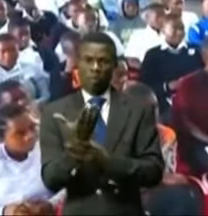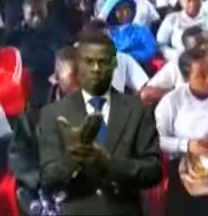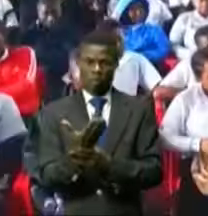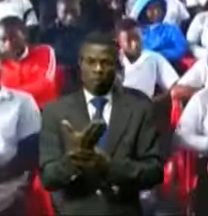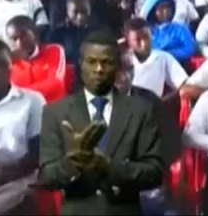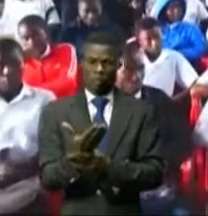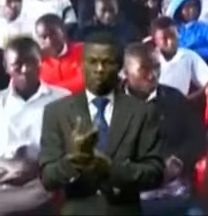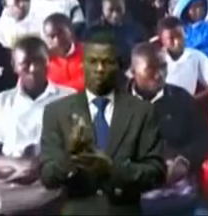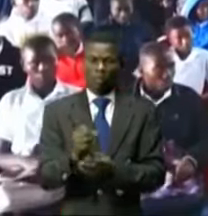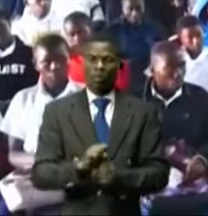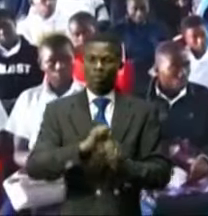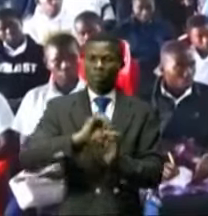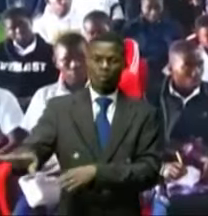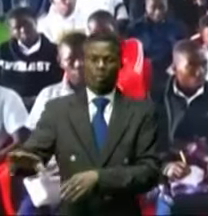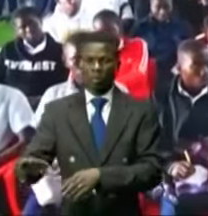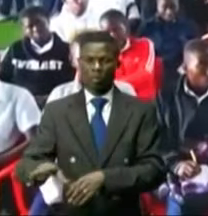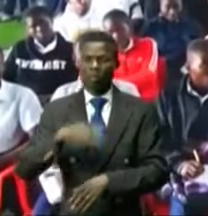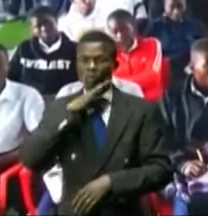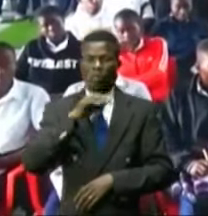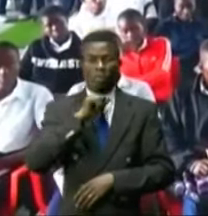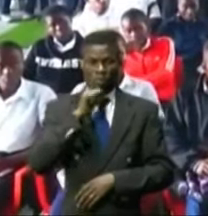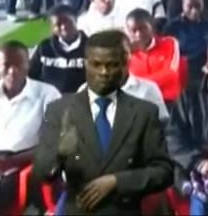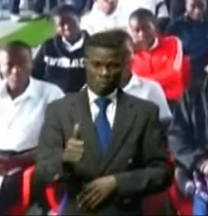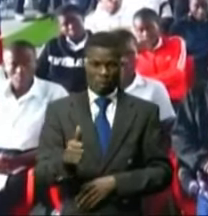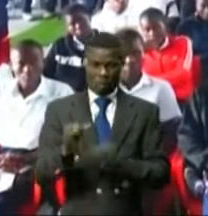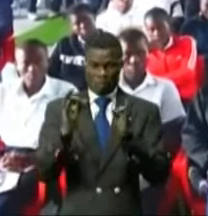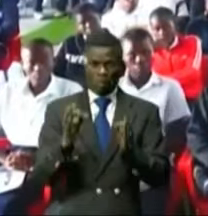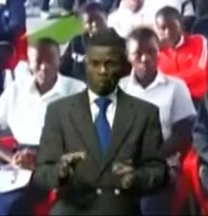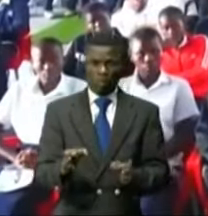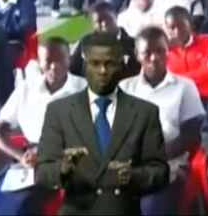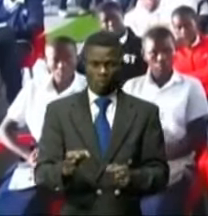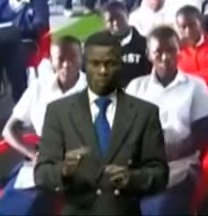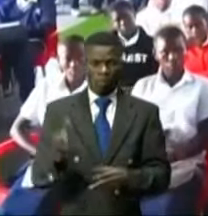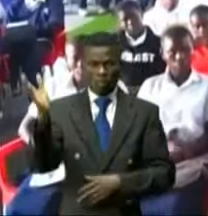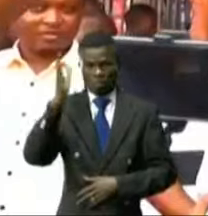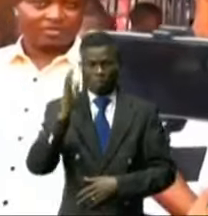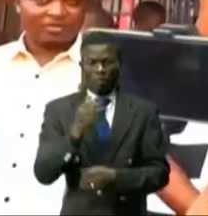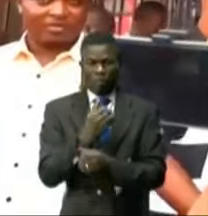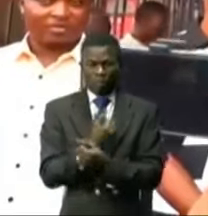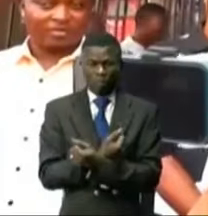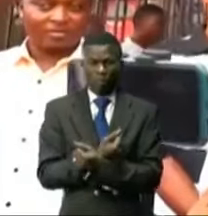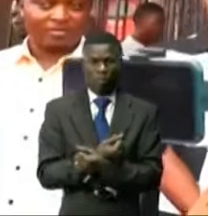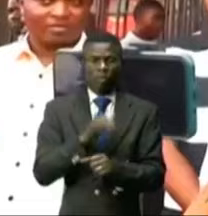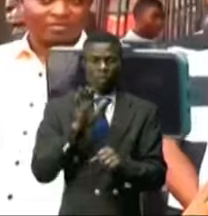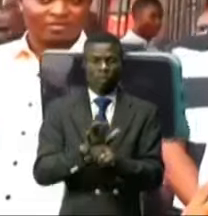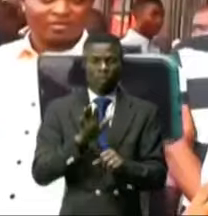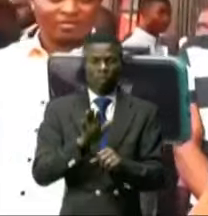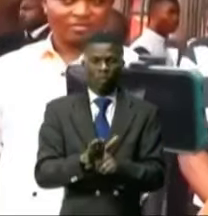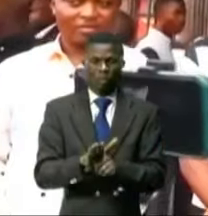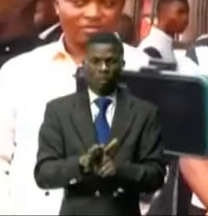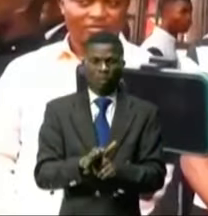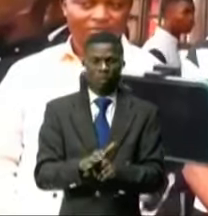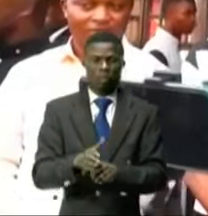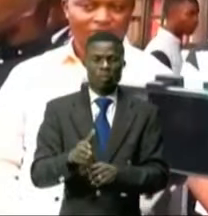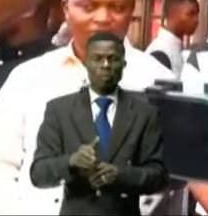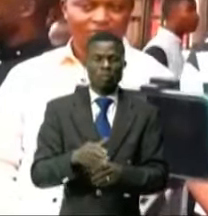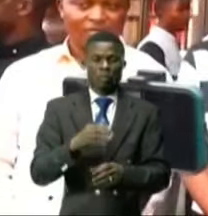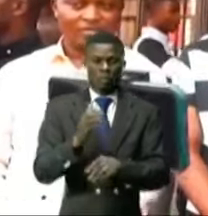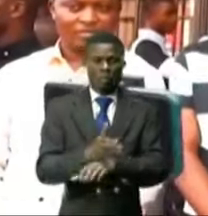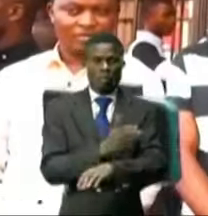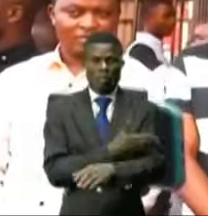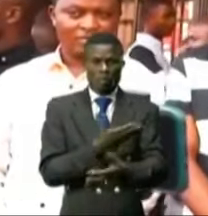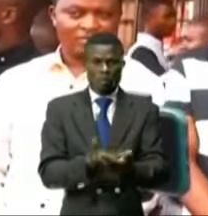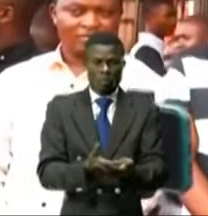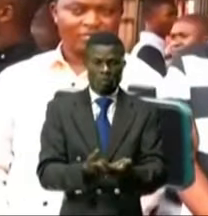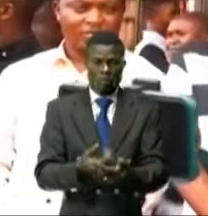n'est pas de l'argent jeté dans la poubelle parce que jamais un concours de cette allure-là nous